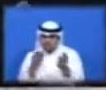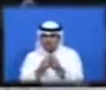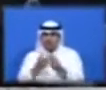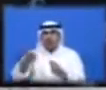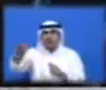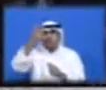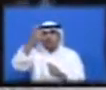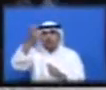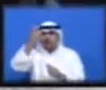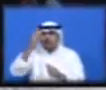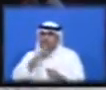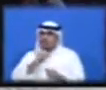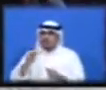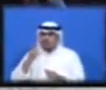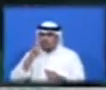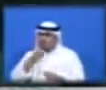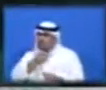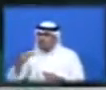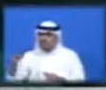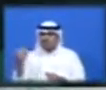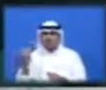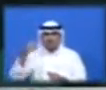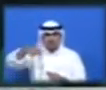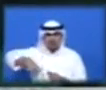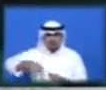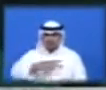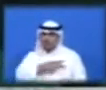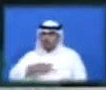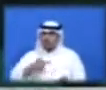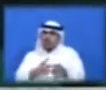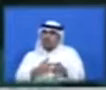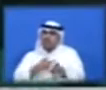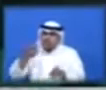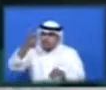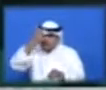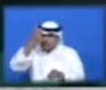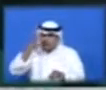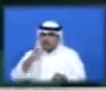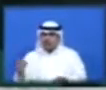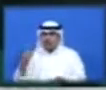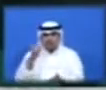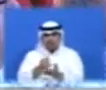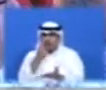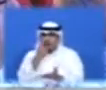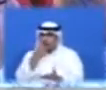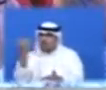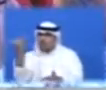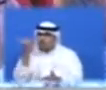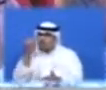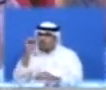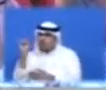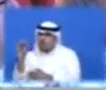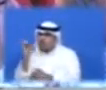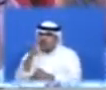المزمنة غير المعدية التي توليها وزارة الصحة اهتماما بالغا في الفترة الحالية، بالإضافة إلى